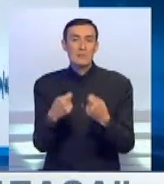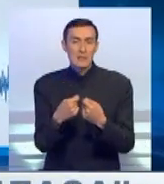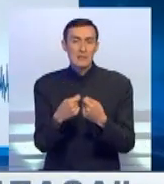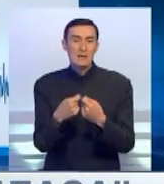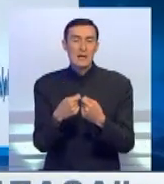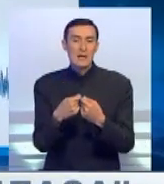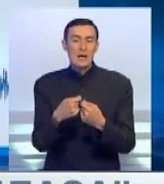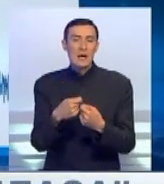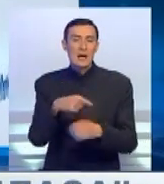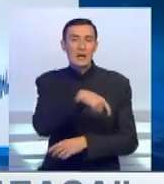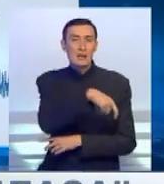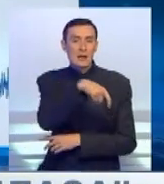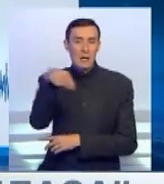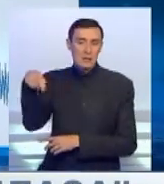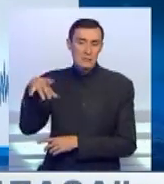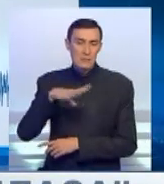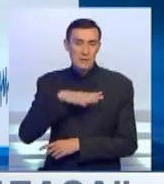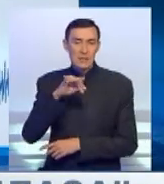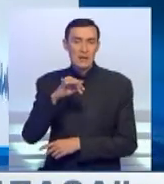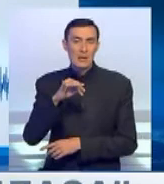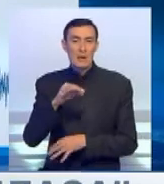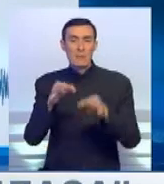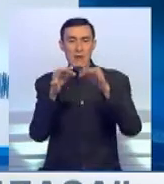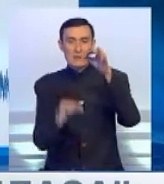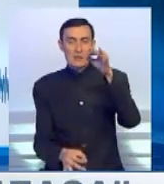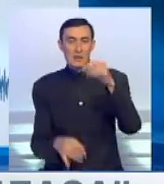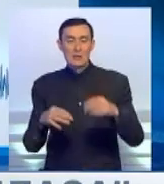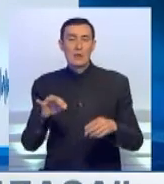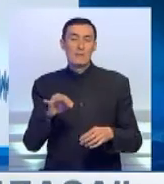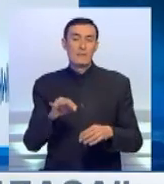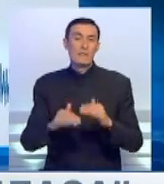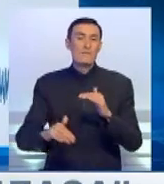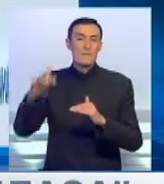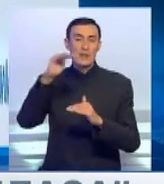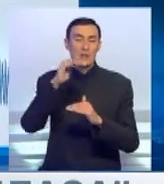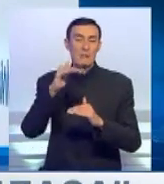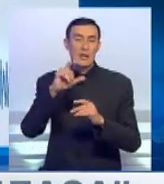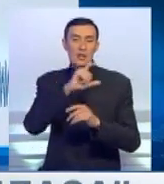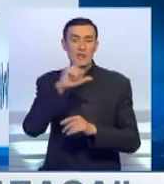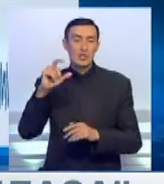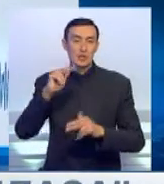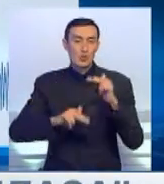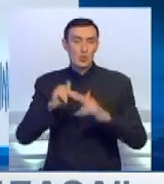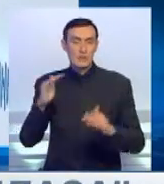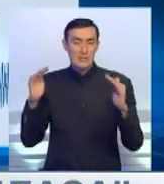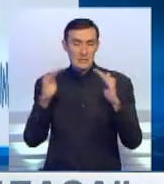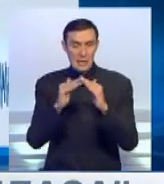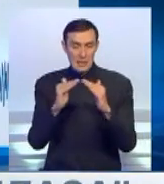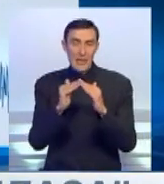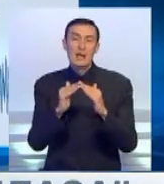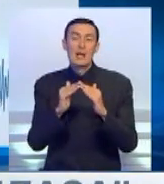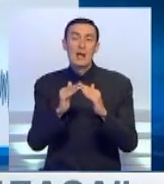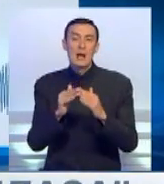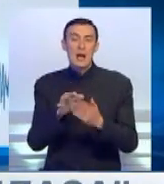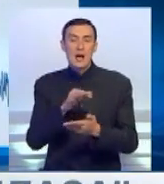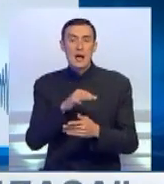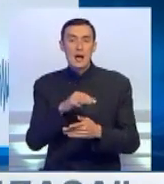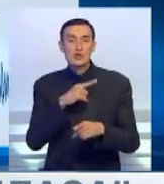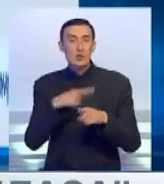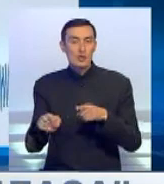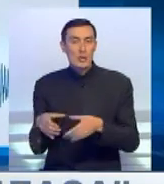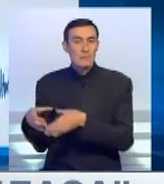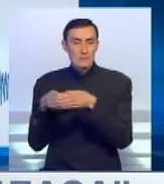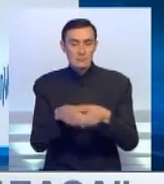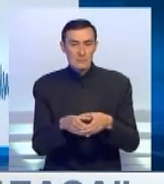стрела башенного крана и повисла на тросах на верхнем этаже строящегося здания. Все ответственные подразделения